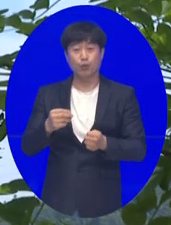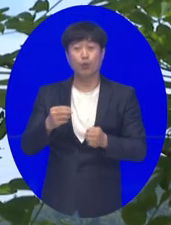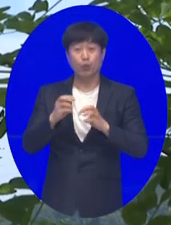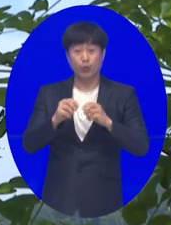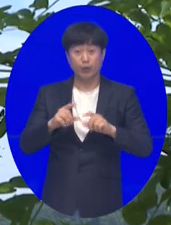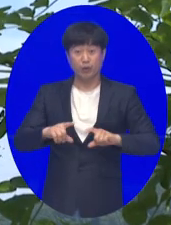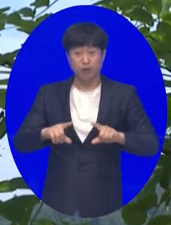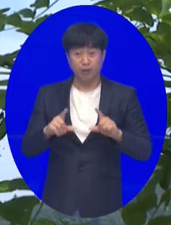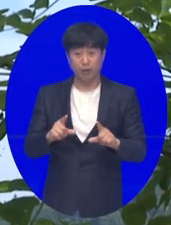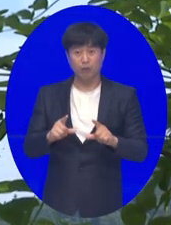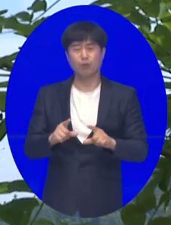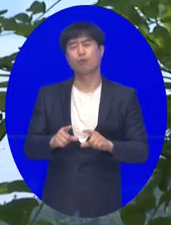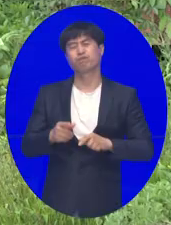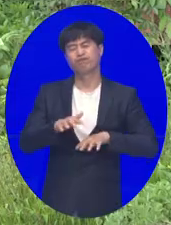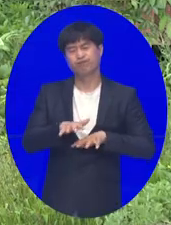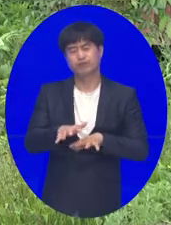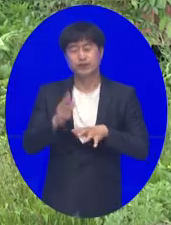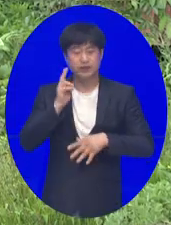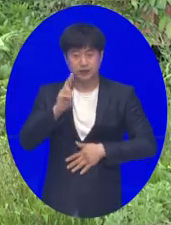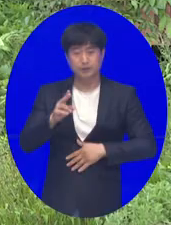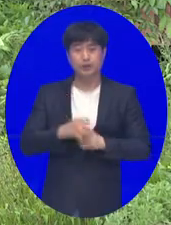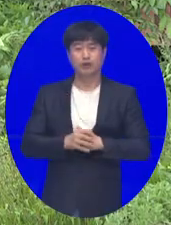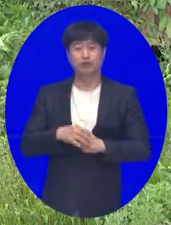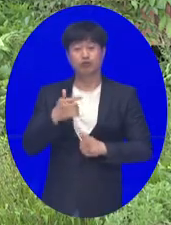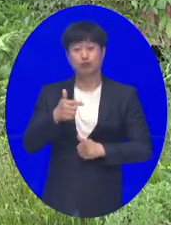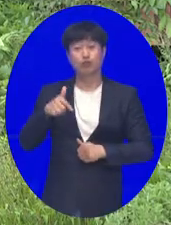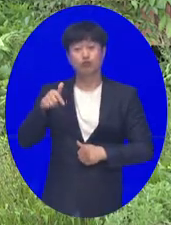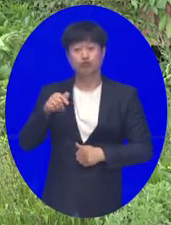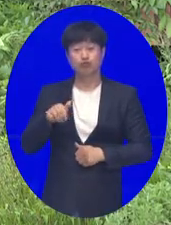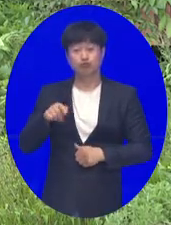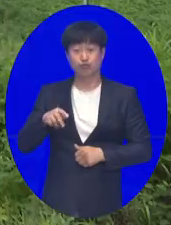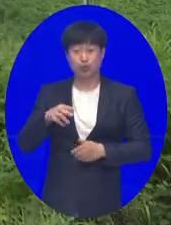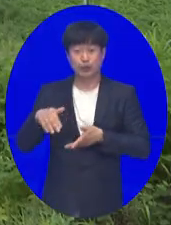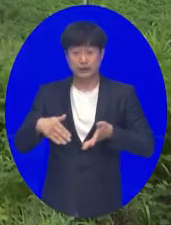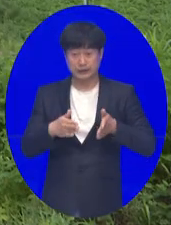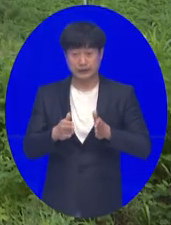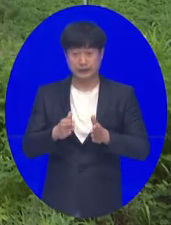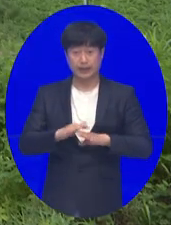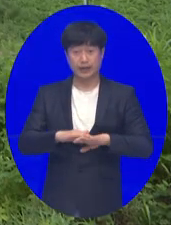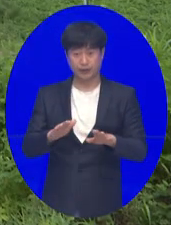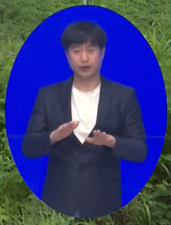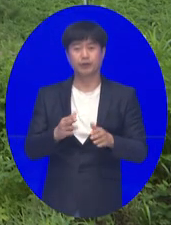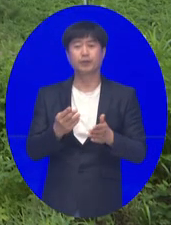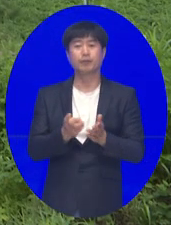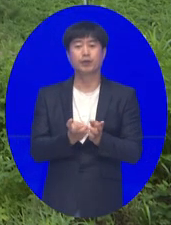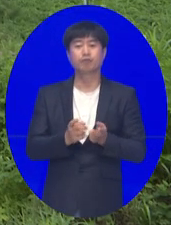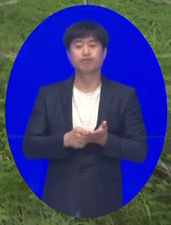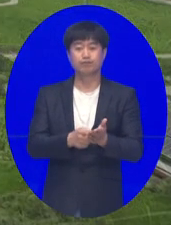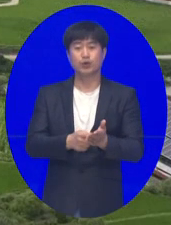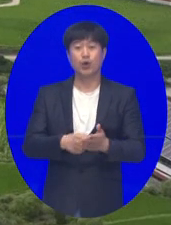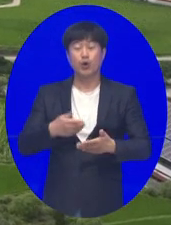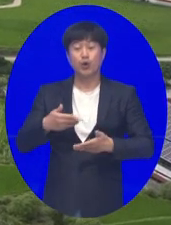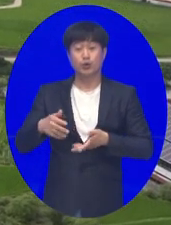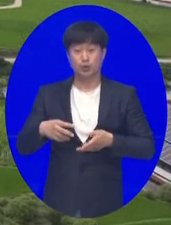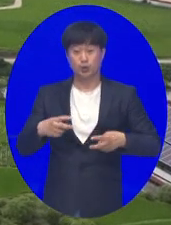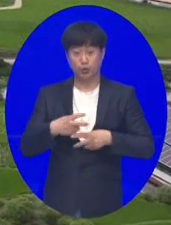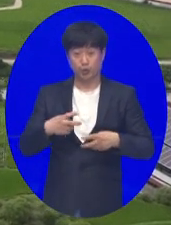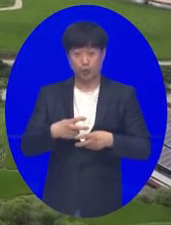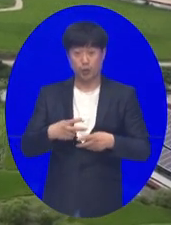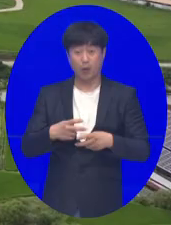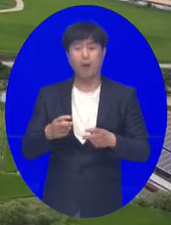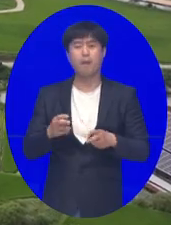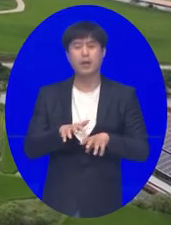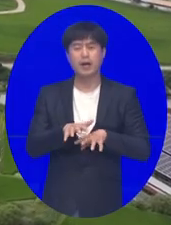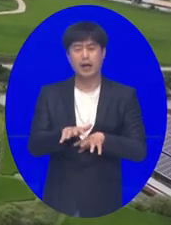6번 국도 문제를 해결하기 위해서입니다 또 광주시와 양평군 하남시 등 경기 동북구 지역에 교토를 개선하기 위한